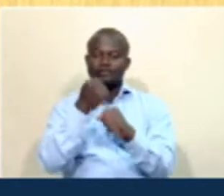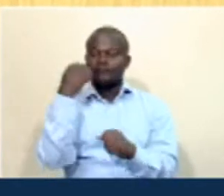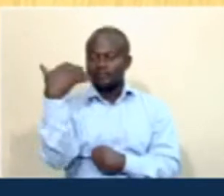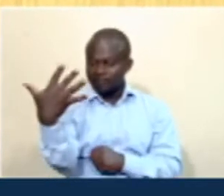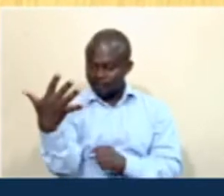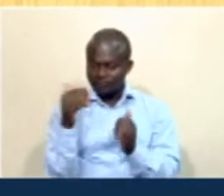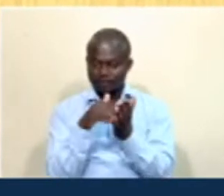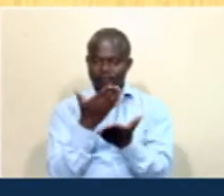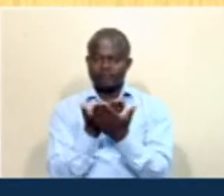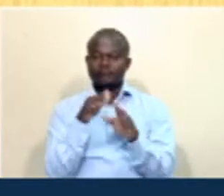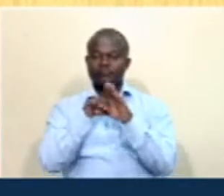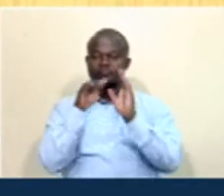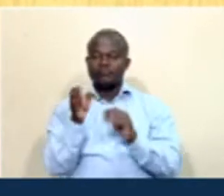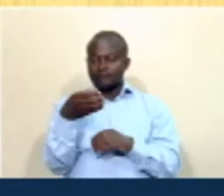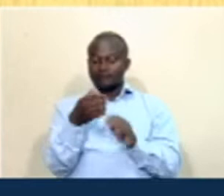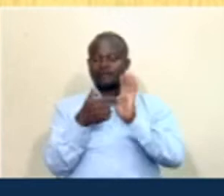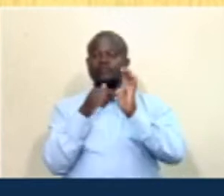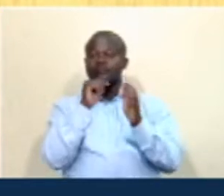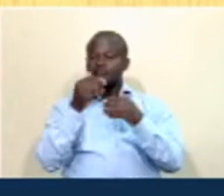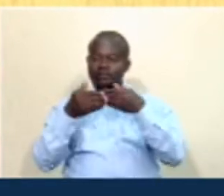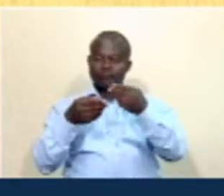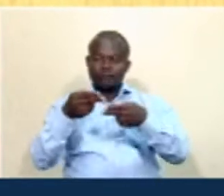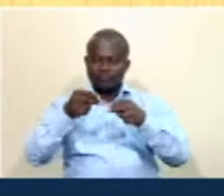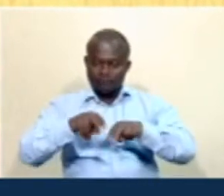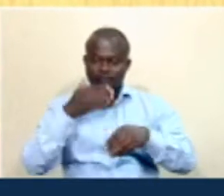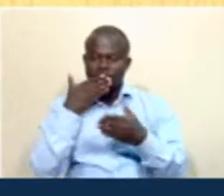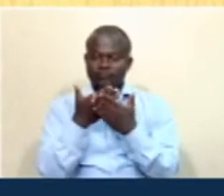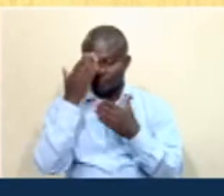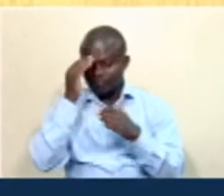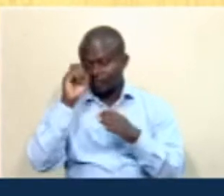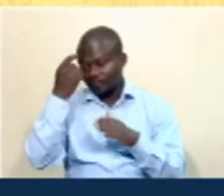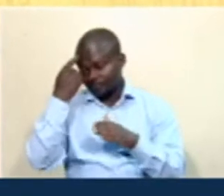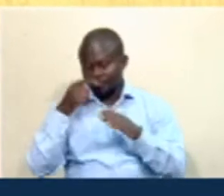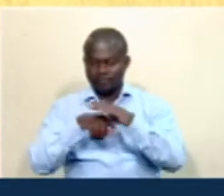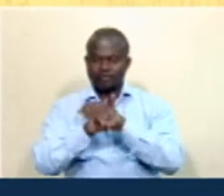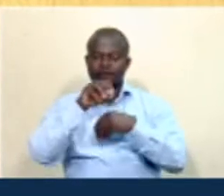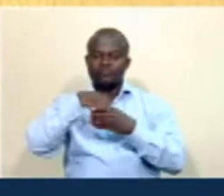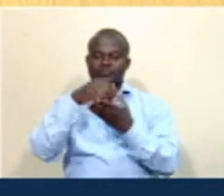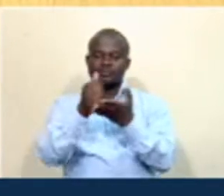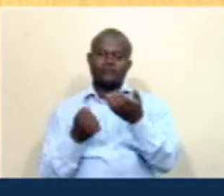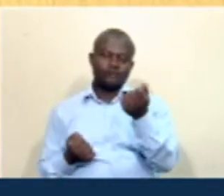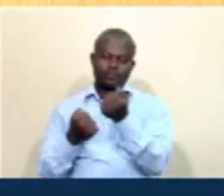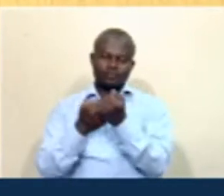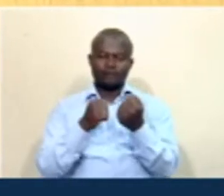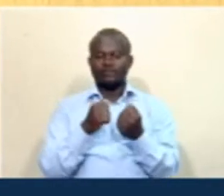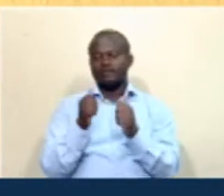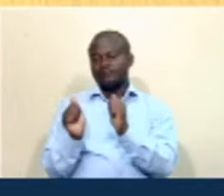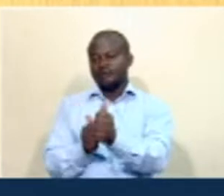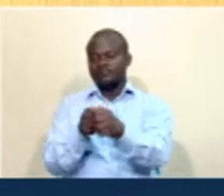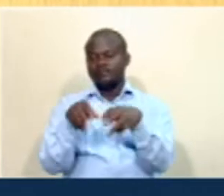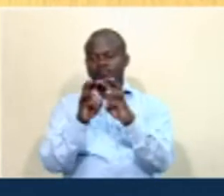n'abanyamuryango b'amakoperative kugaragaza ibitagenda bukiri kare kugira ngo leta nayo yinjiremo ibafashe ibatabare. Tuzabaherekeza mu buryo bwo